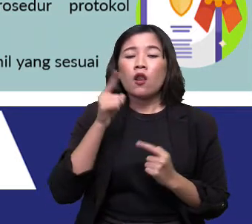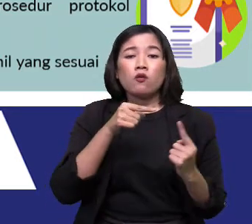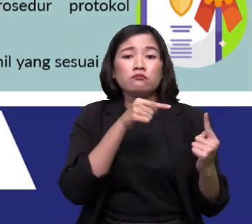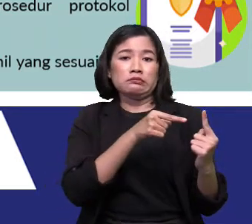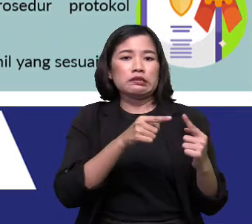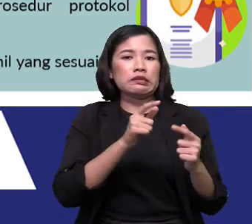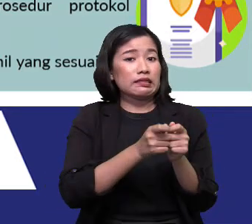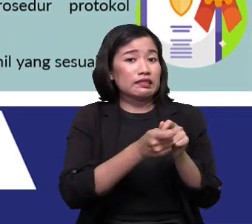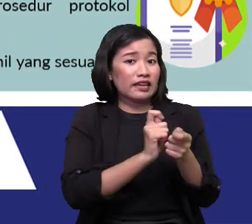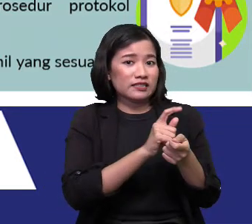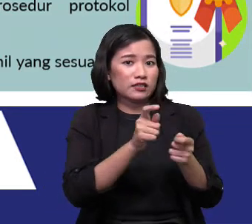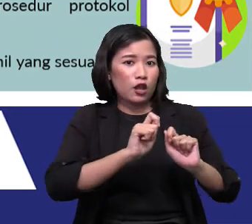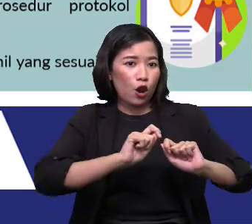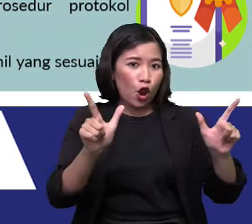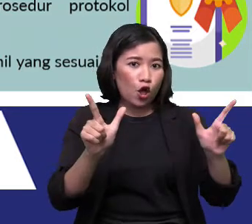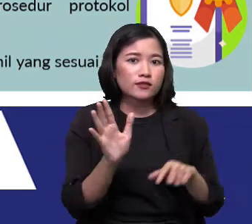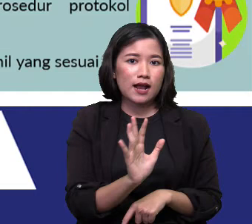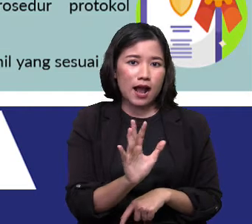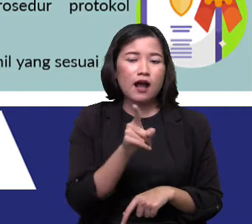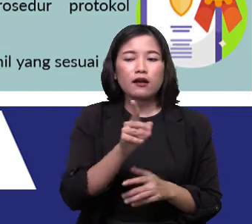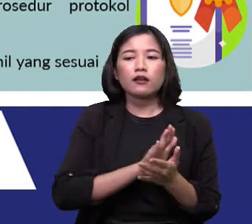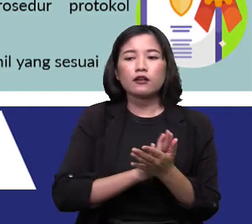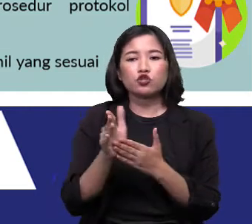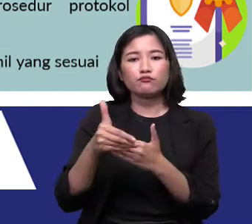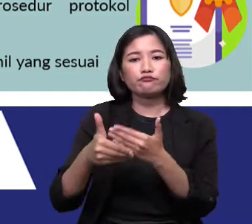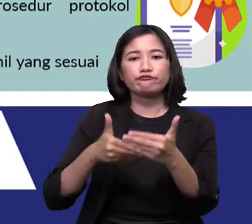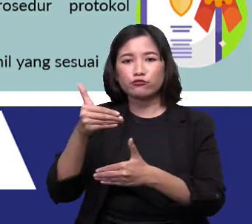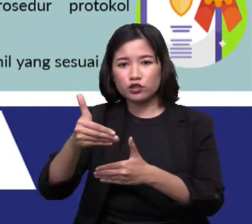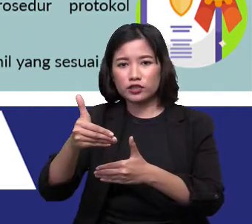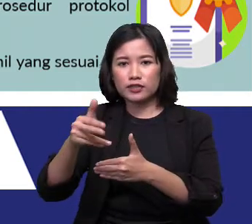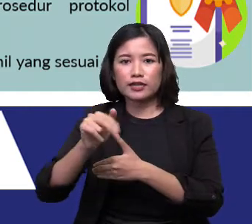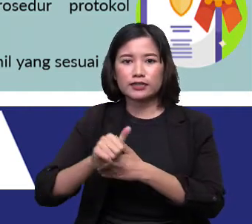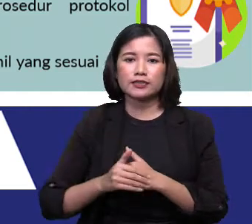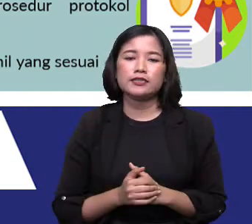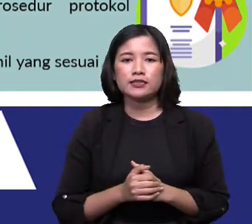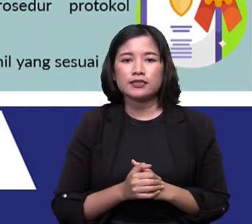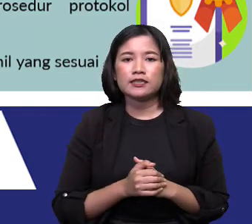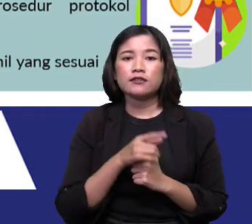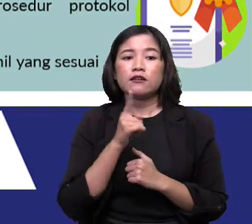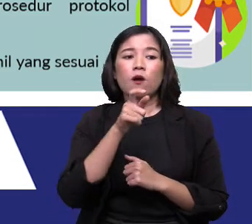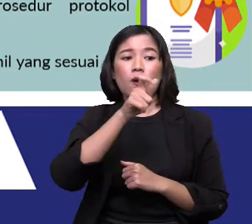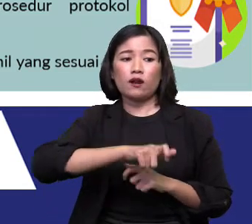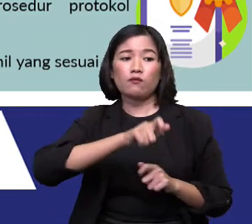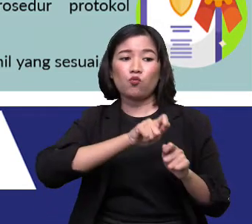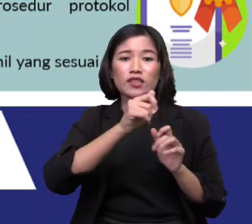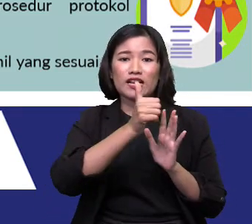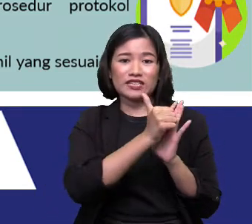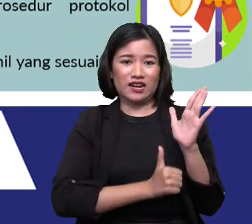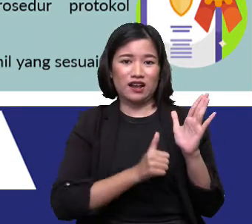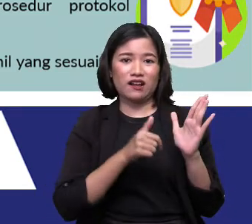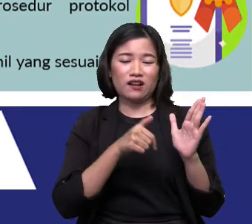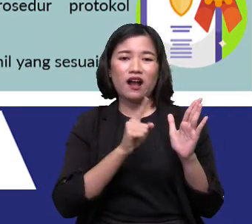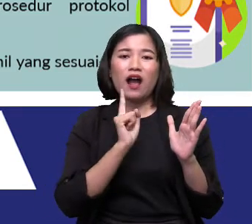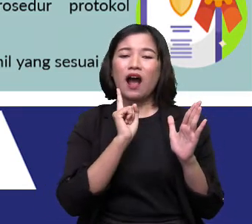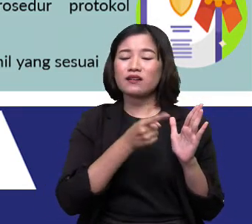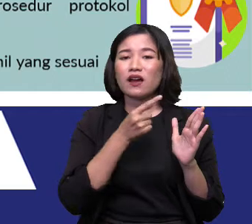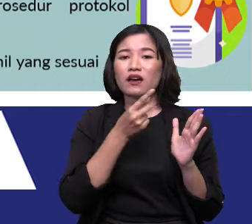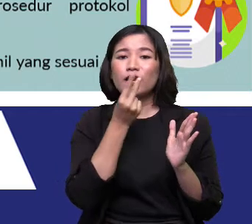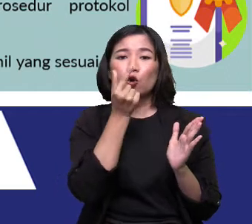19 lanjutan di tempat mekanisme perizinan kegiatan gimana penyelenggara kegiatan wajib mendapatkan